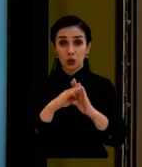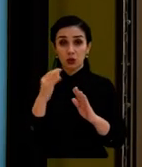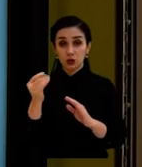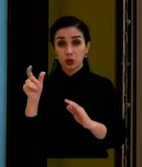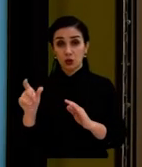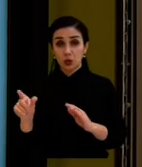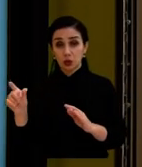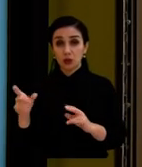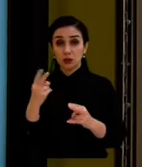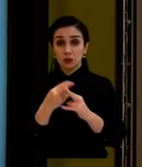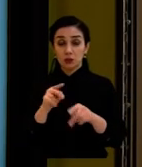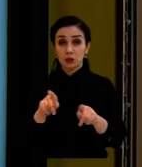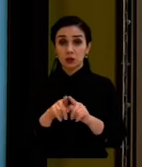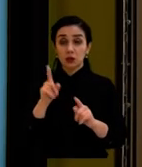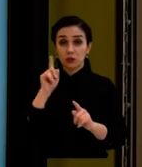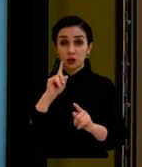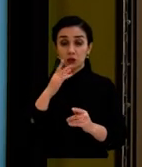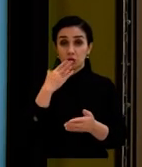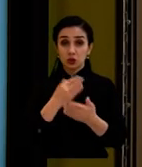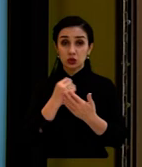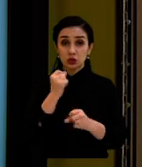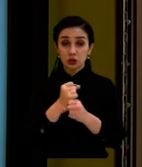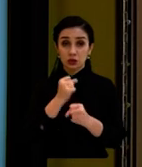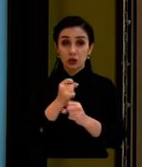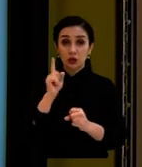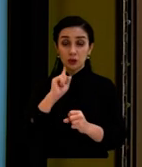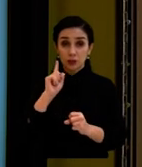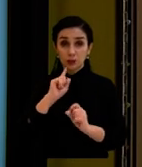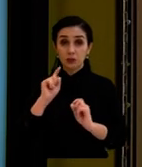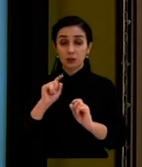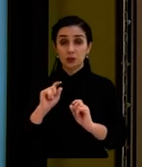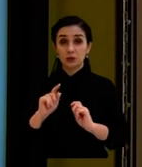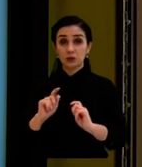ostingizdagi xodimlardan birontasiga o'zingiz bajaradigan yumushlarni